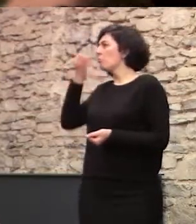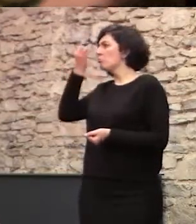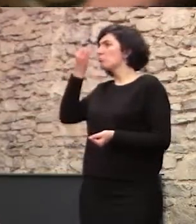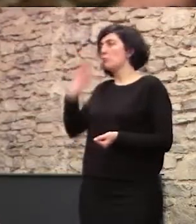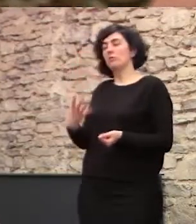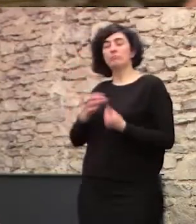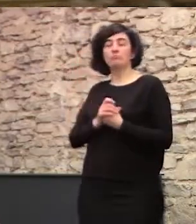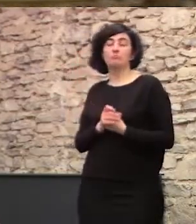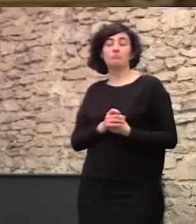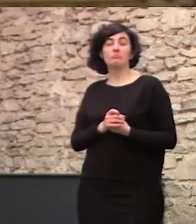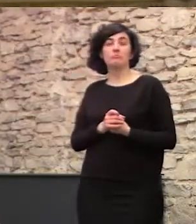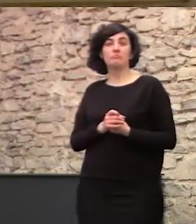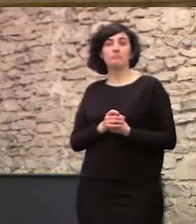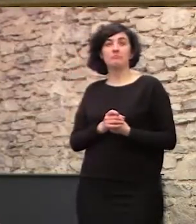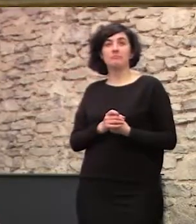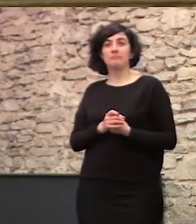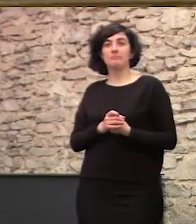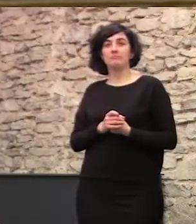Onak.